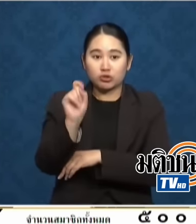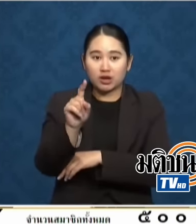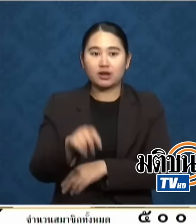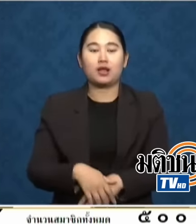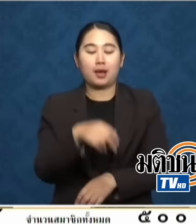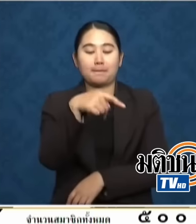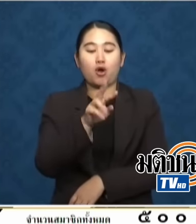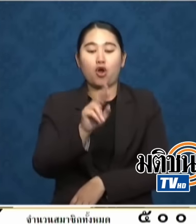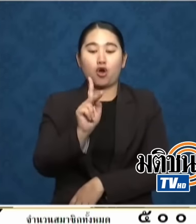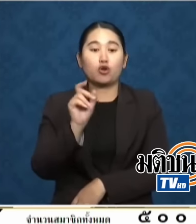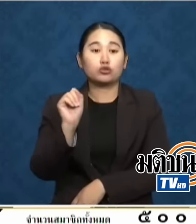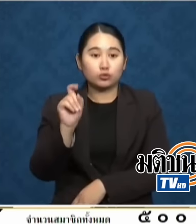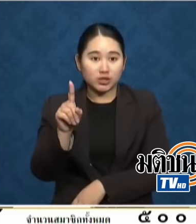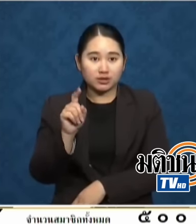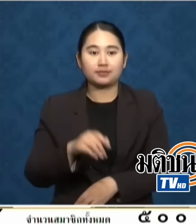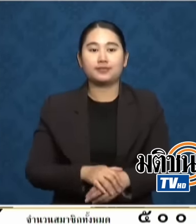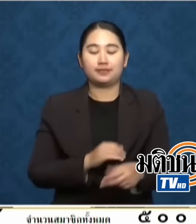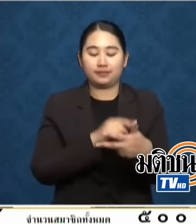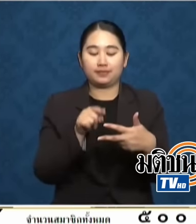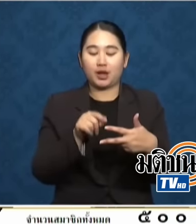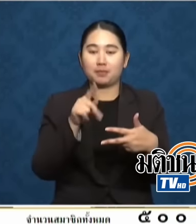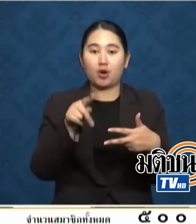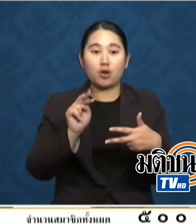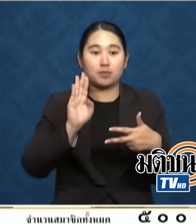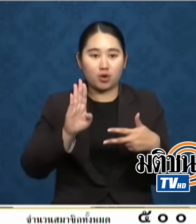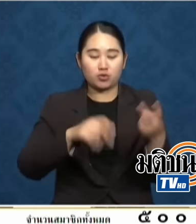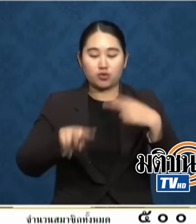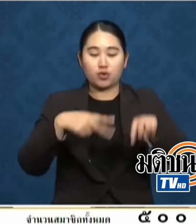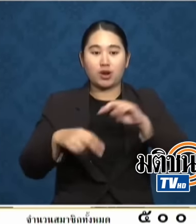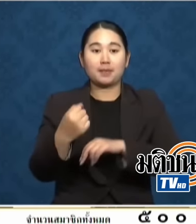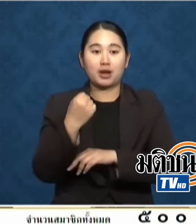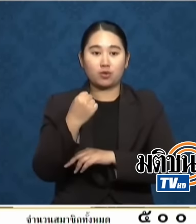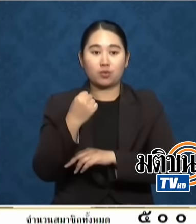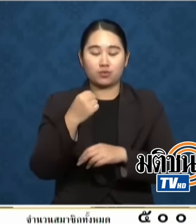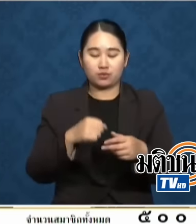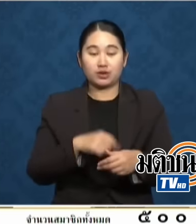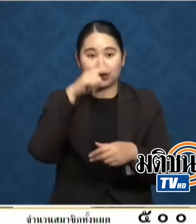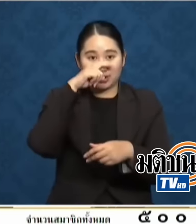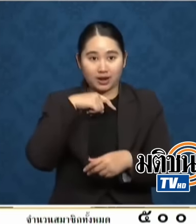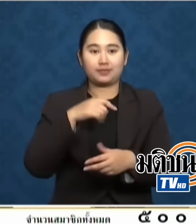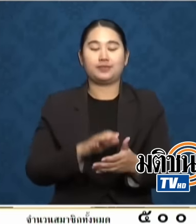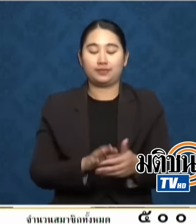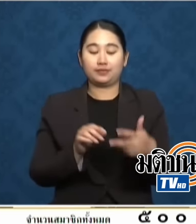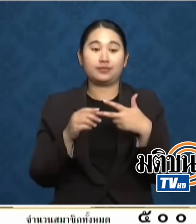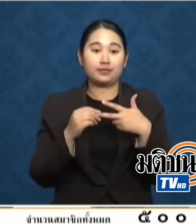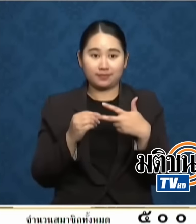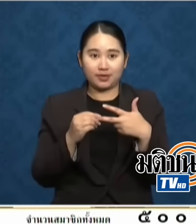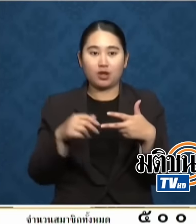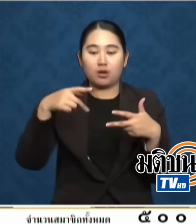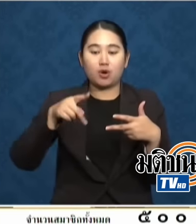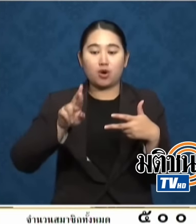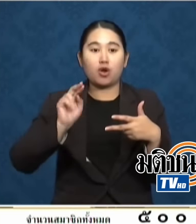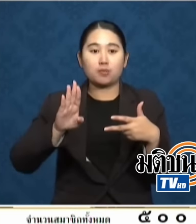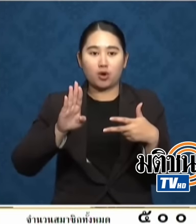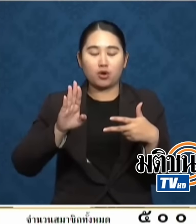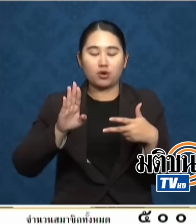รก.สถานการณ์ฉุกเฉินพระราชบัญญัติการรักษาความมั่นคงภายในและพระราชบัญญัติ